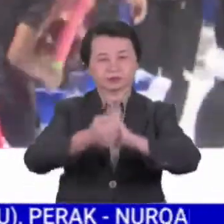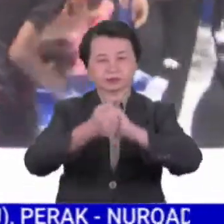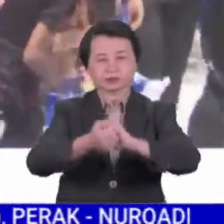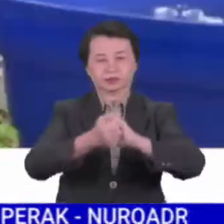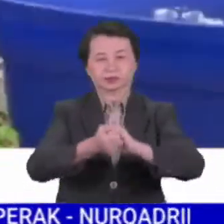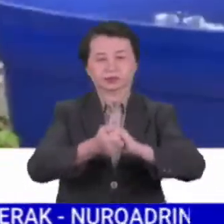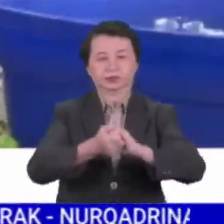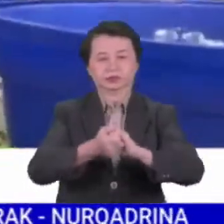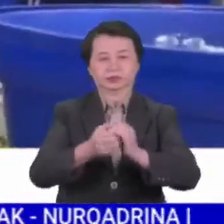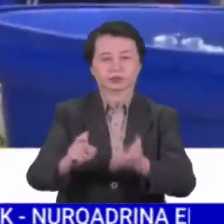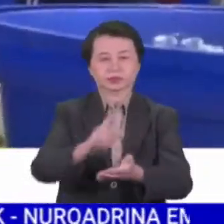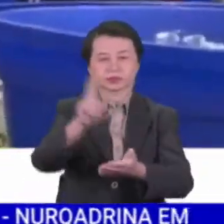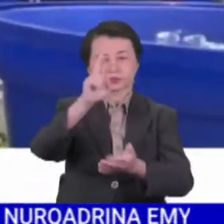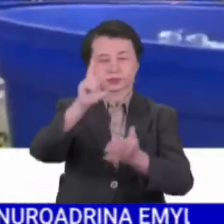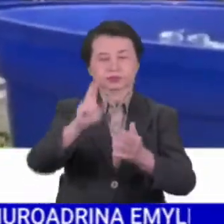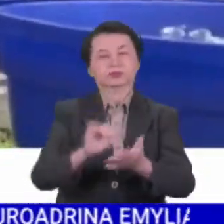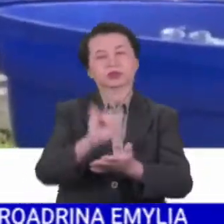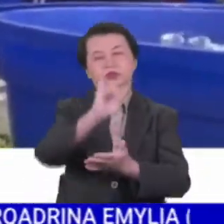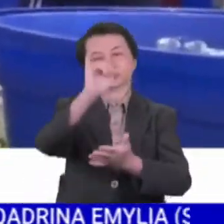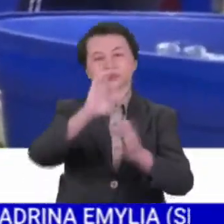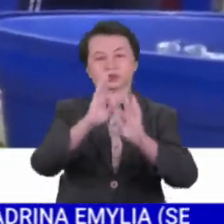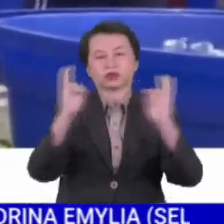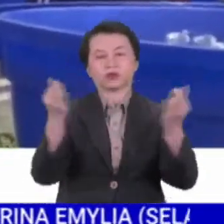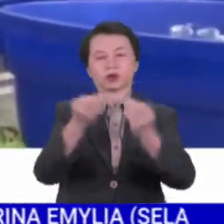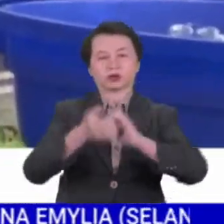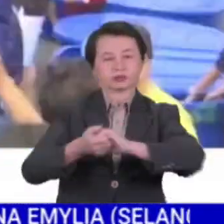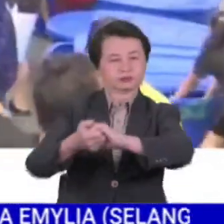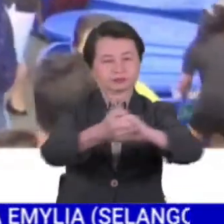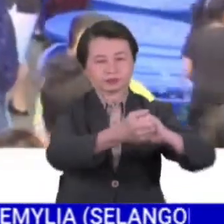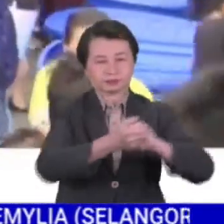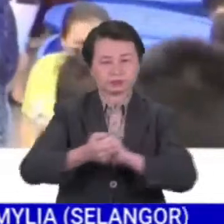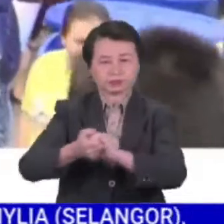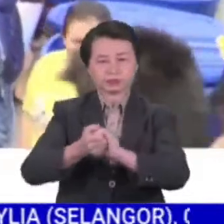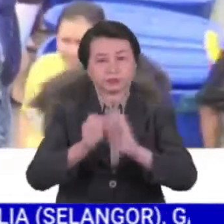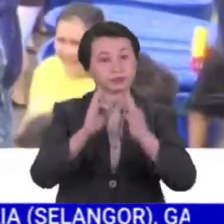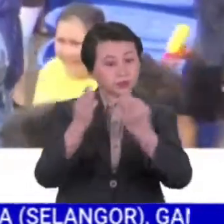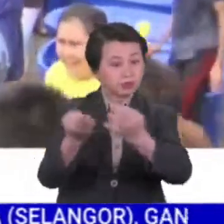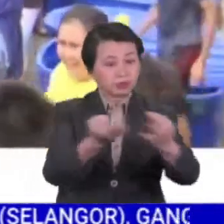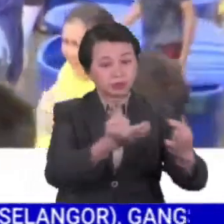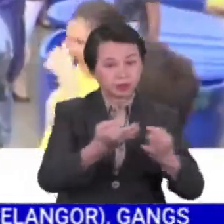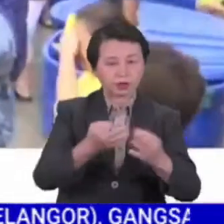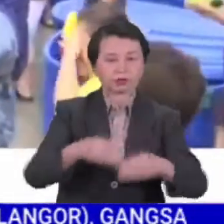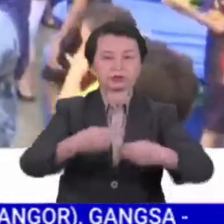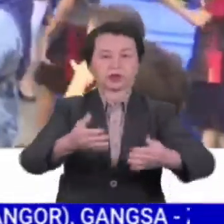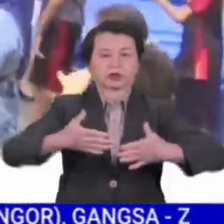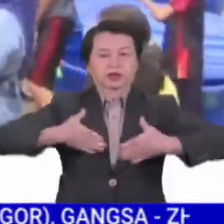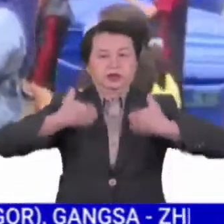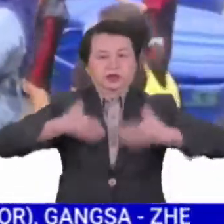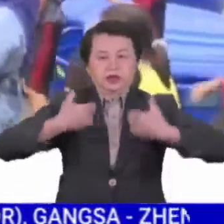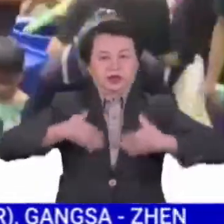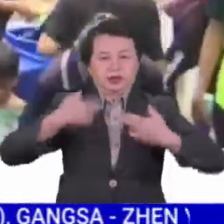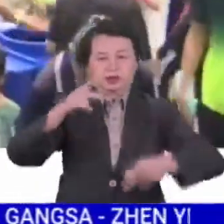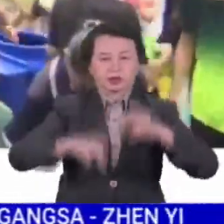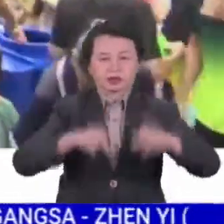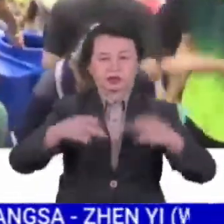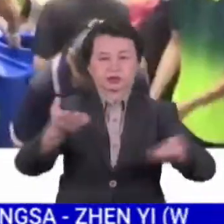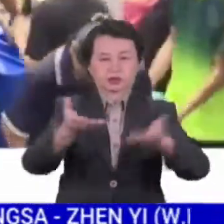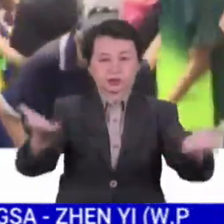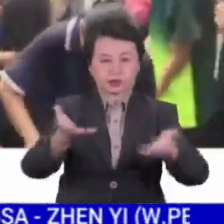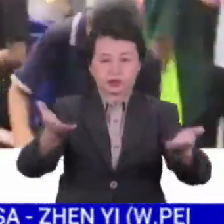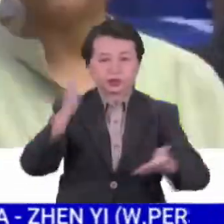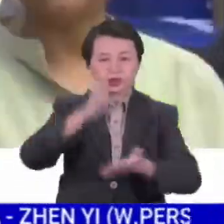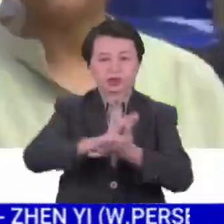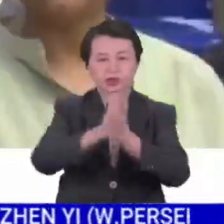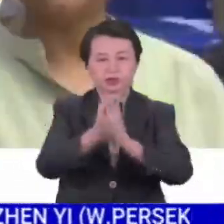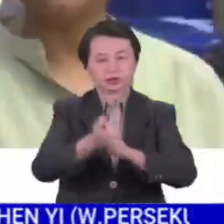lagi institusi keluarga. Ia sedikit sebanyak akan memberi kemeriahan kepada penduduk tempatan, akan